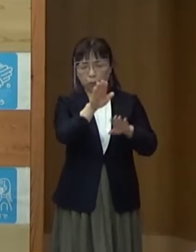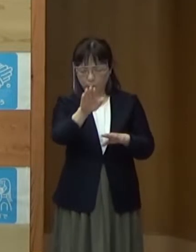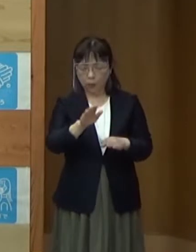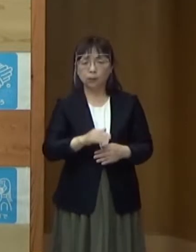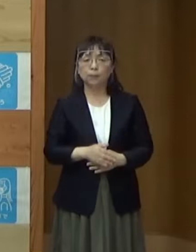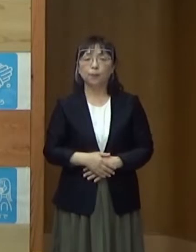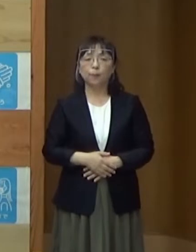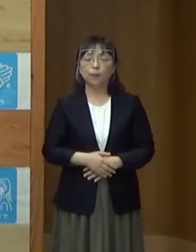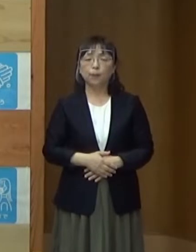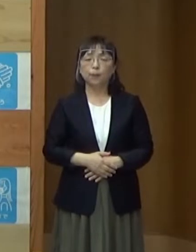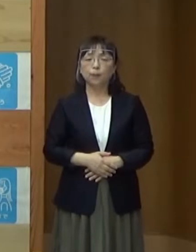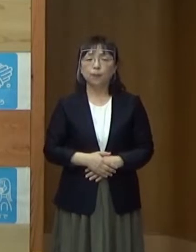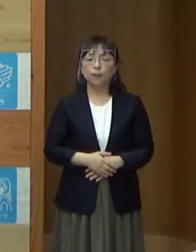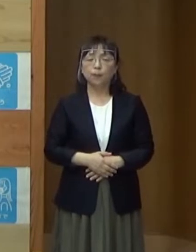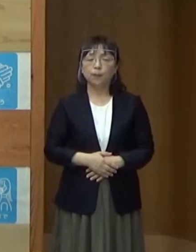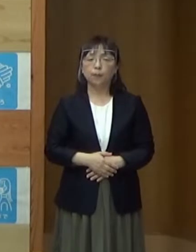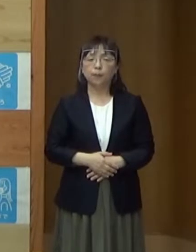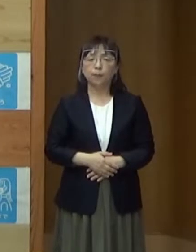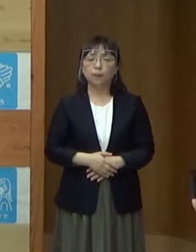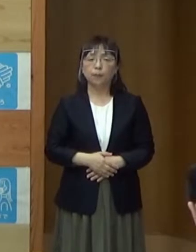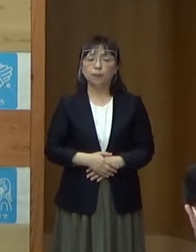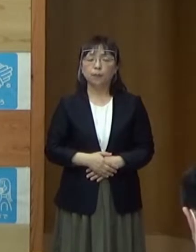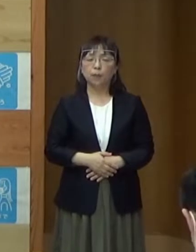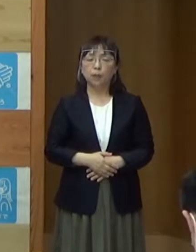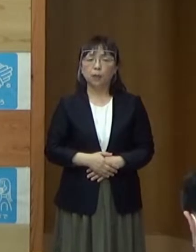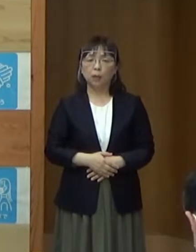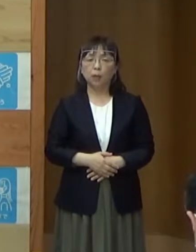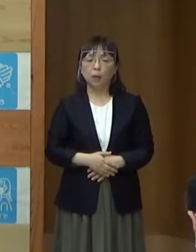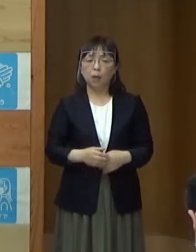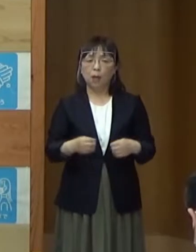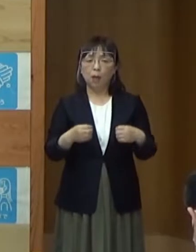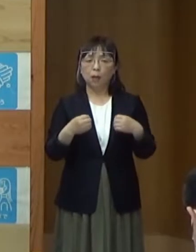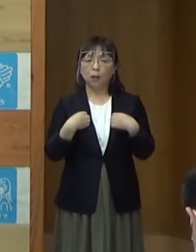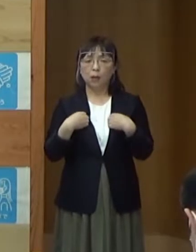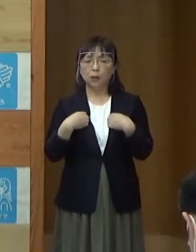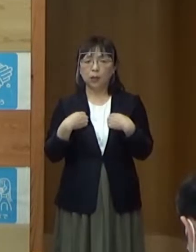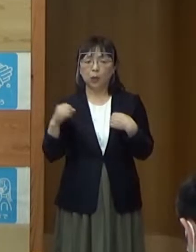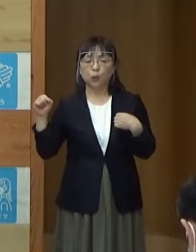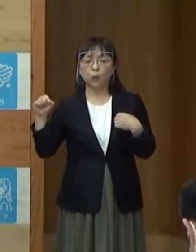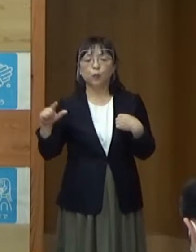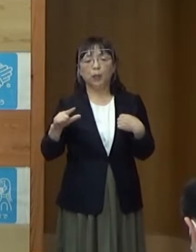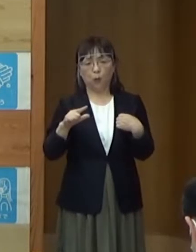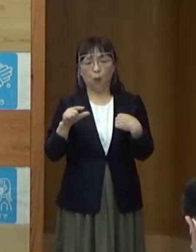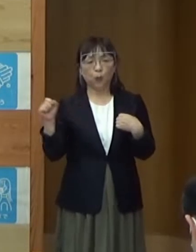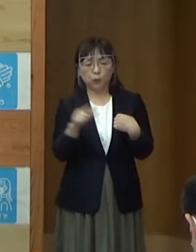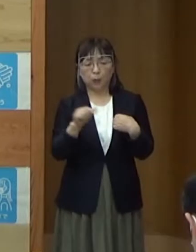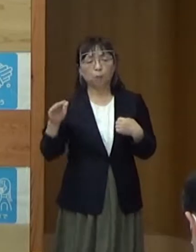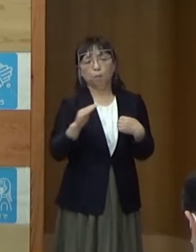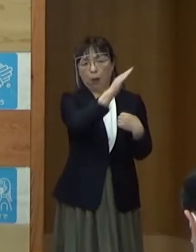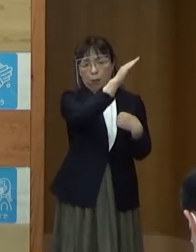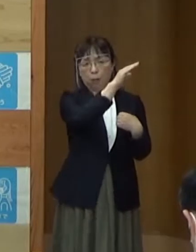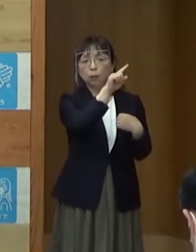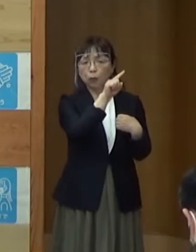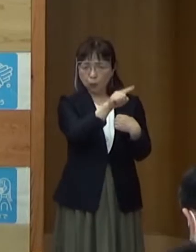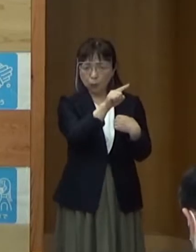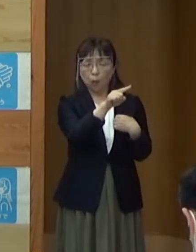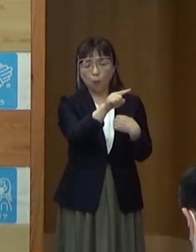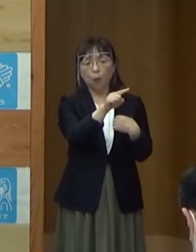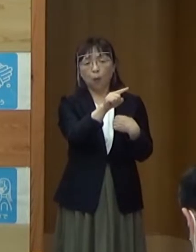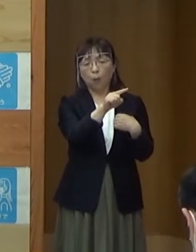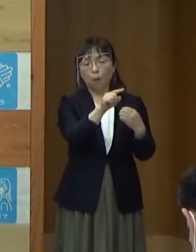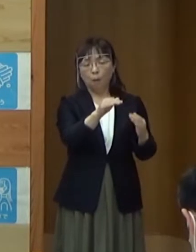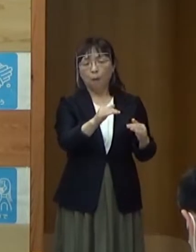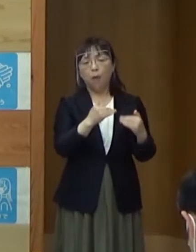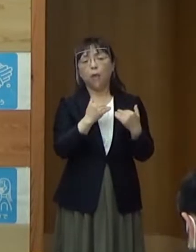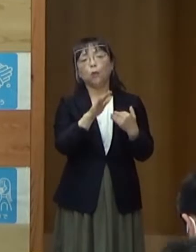況があります。ですのでこの感染のスピードが速くなっているということも、まあ、こういったことも影響している